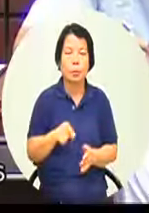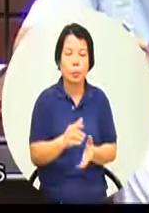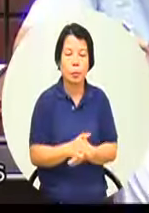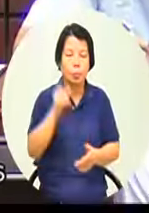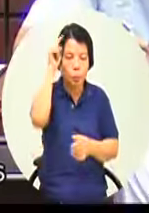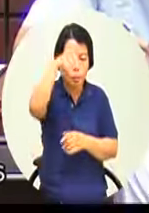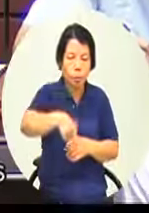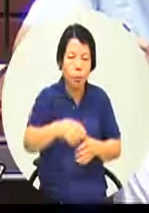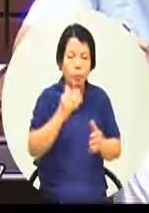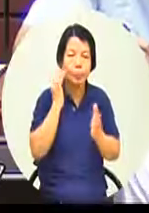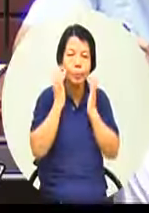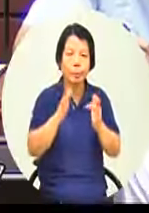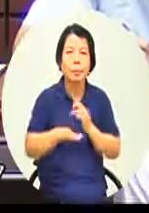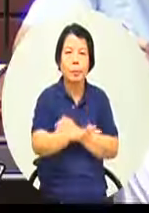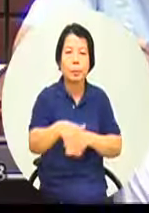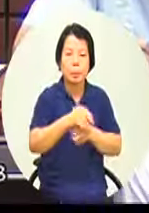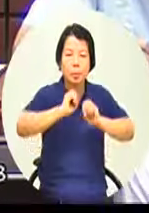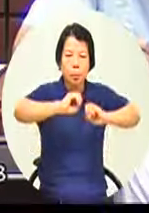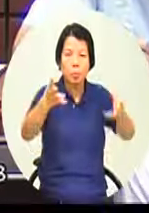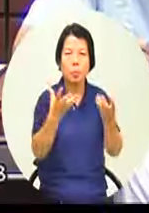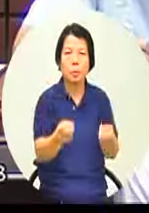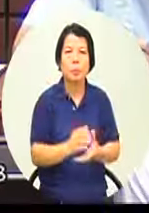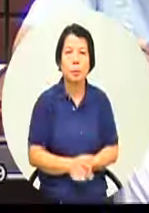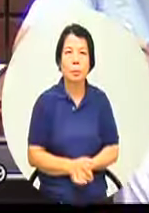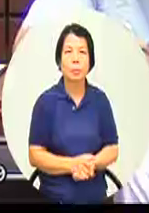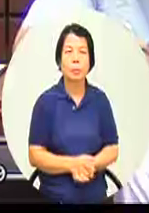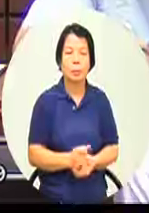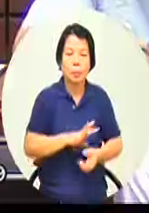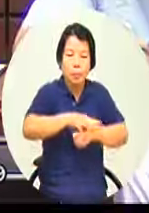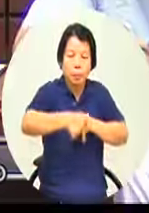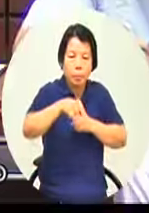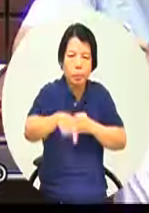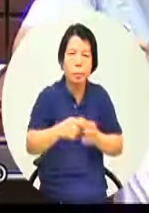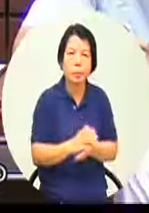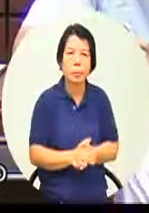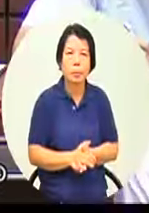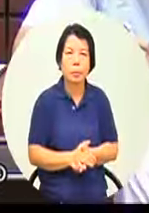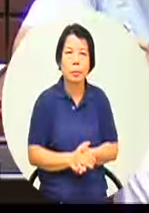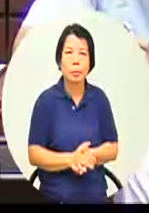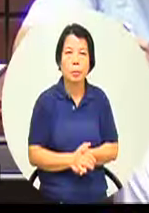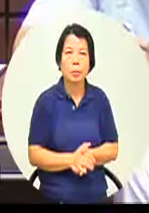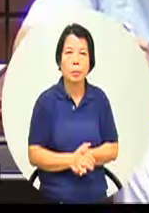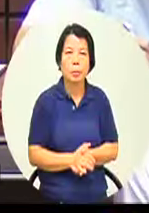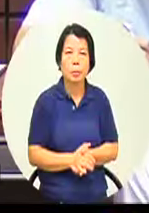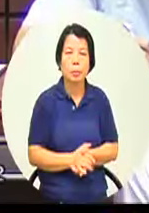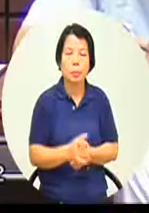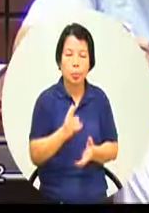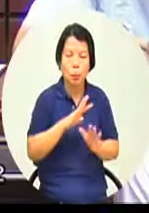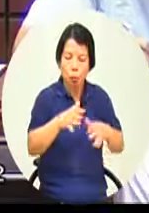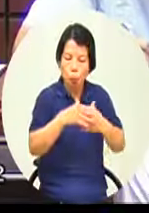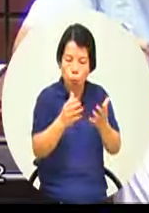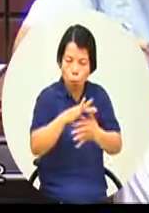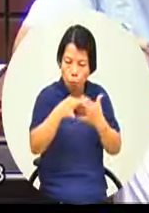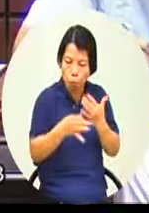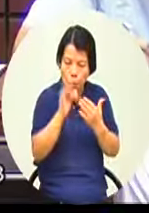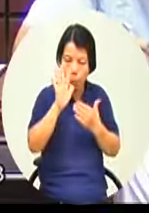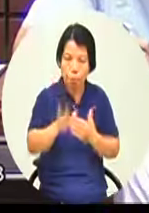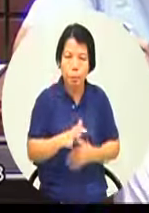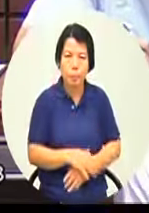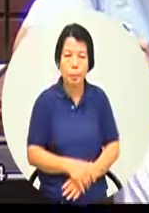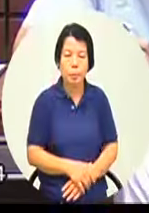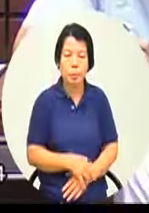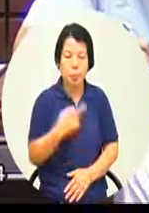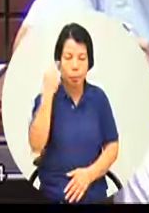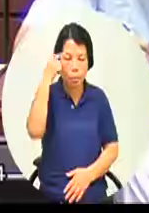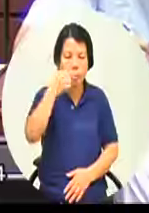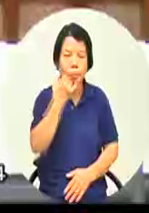统市场遐无一个公告安尼啊。所以讲，包括讲伊迄个拢有迄个机制伫的。 安尼， 我觉得